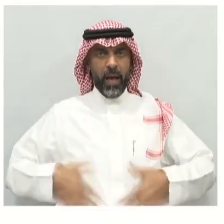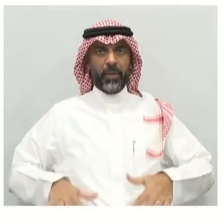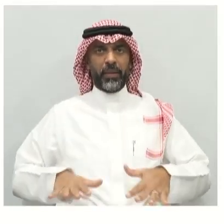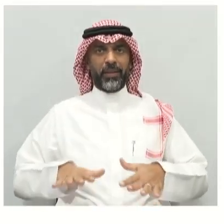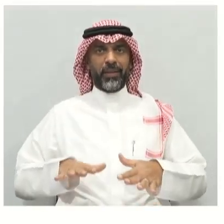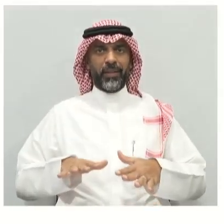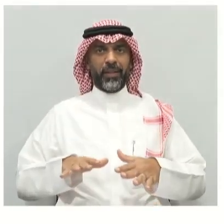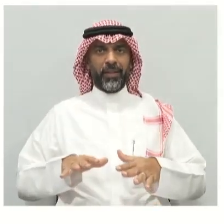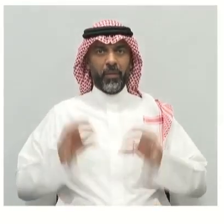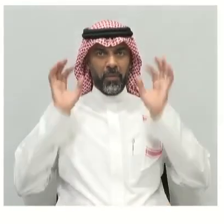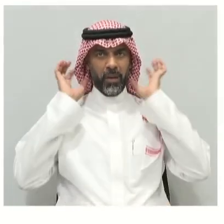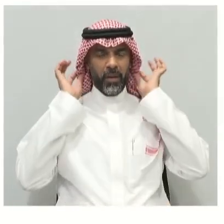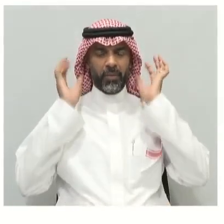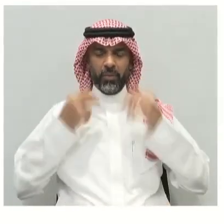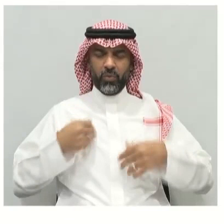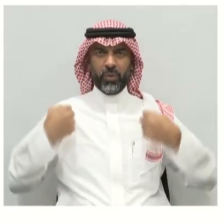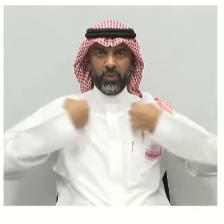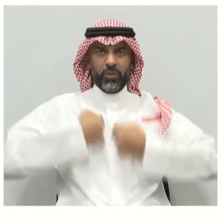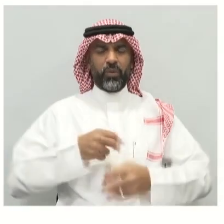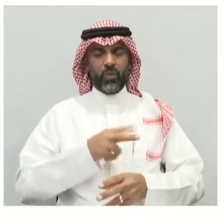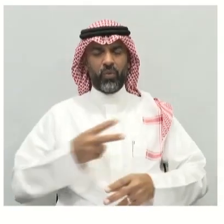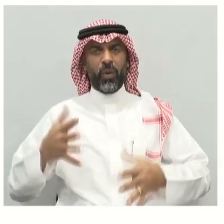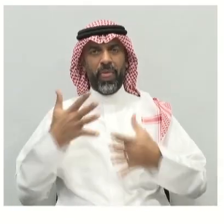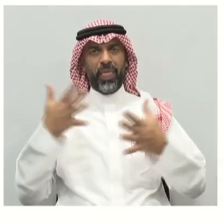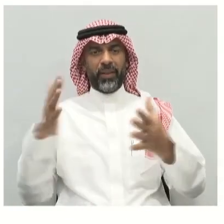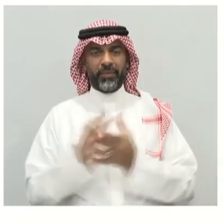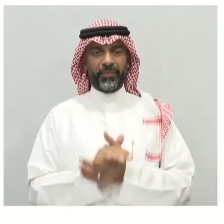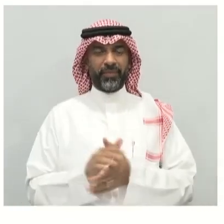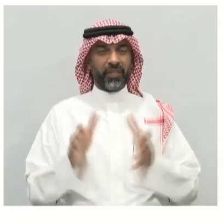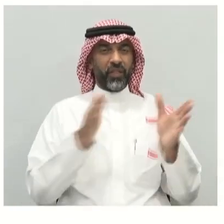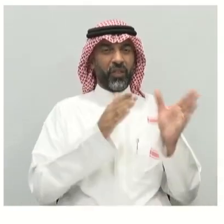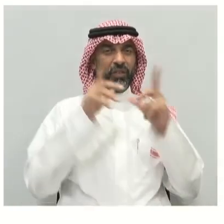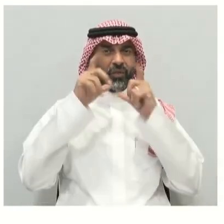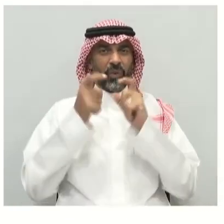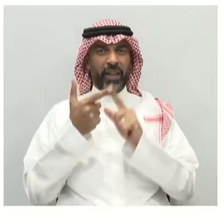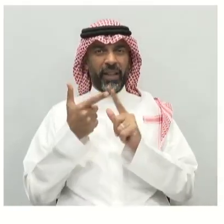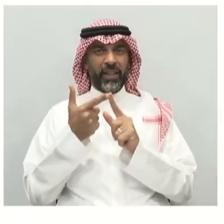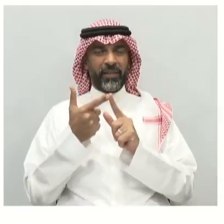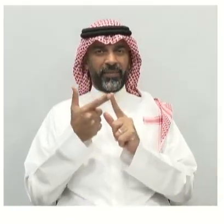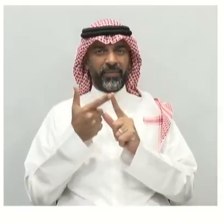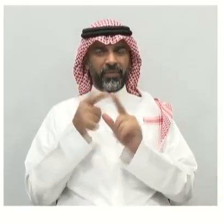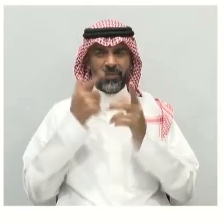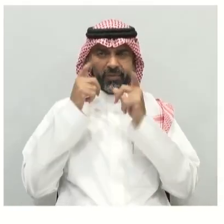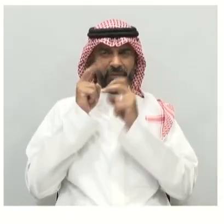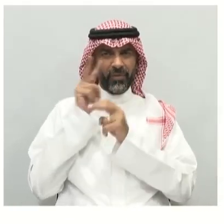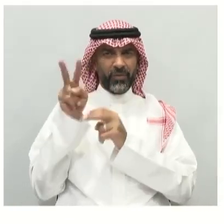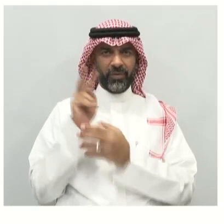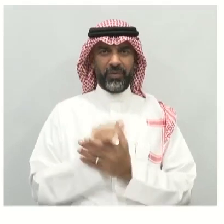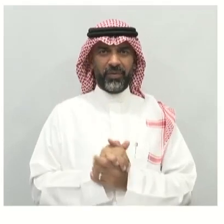نصنع فيها اشياء احنا نستخدمها طيب تعالوا نشوف الصوره الثانيه ش تحكي